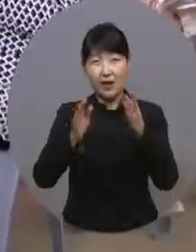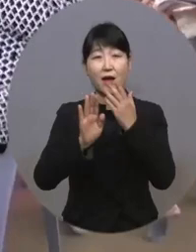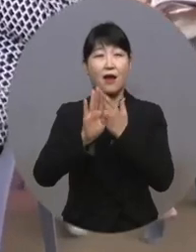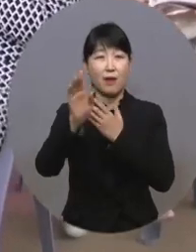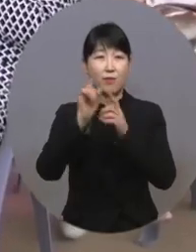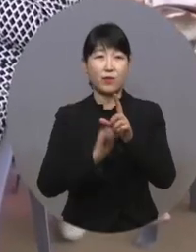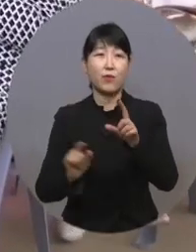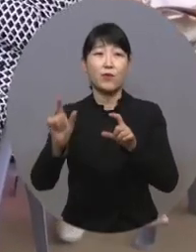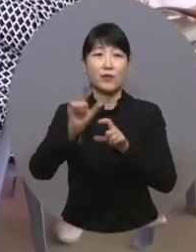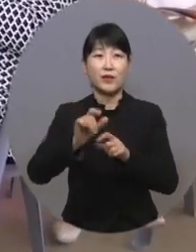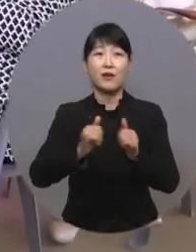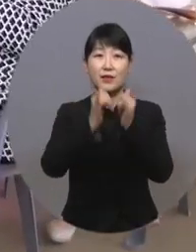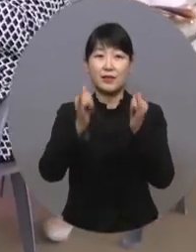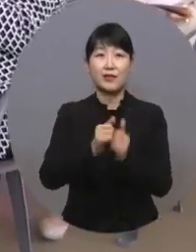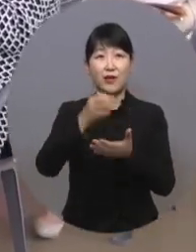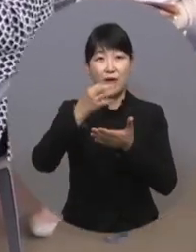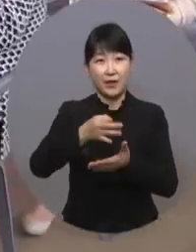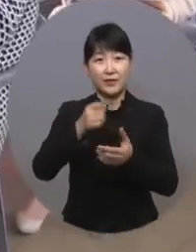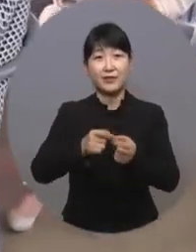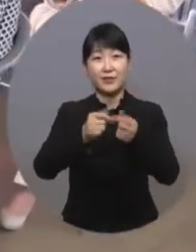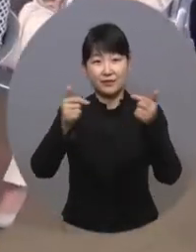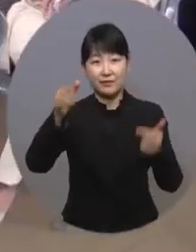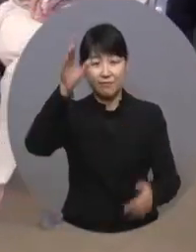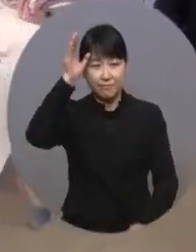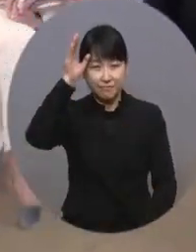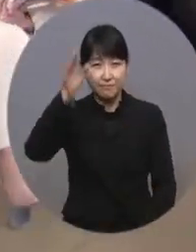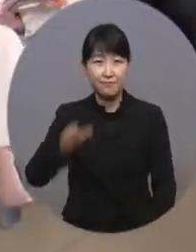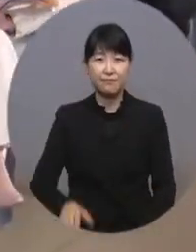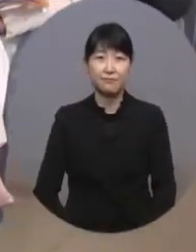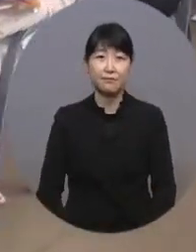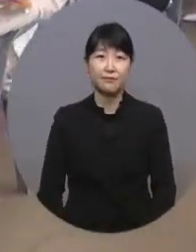사회적 가치를 높여가길 기원합니다. 복지TV 경기방송 정우선입니다.